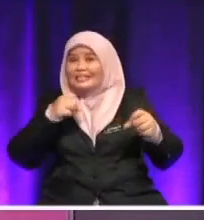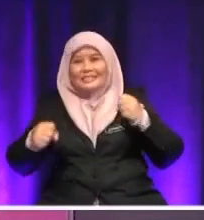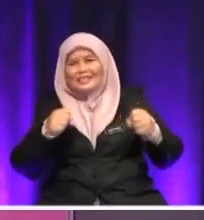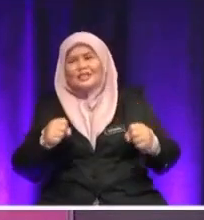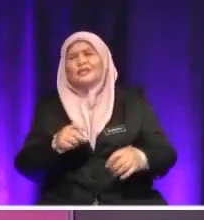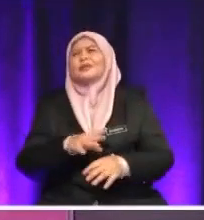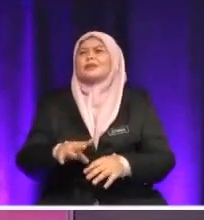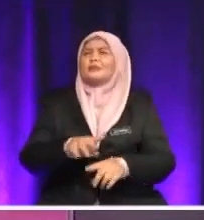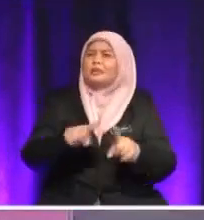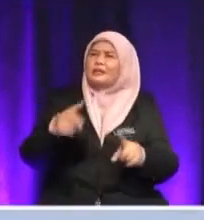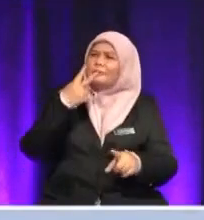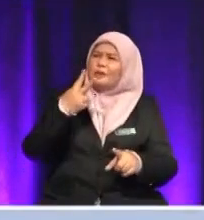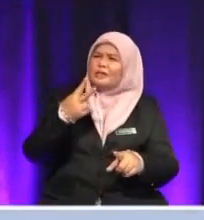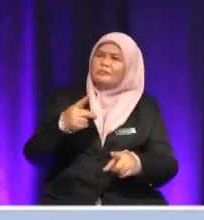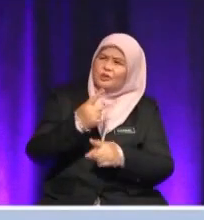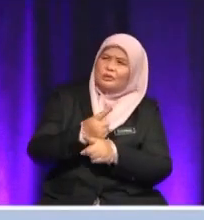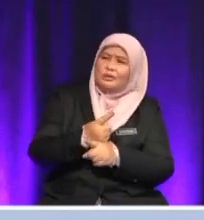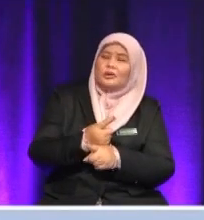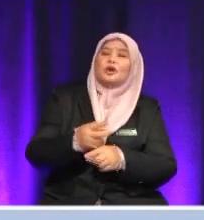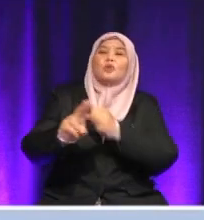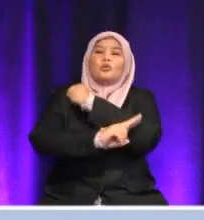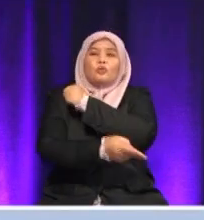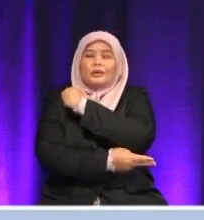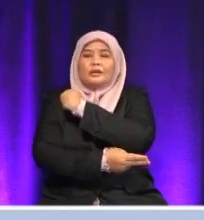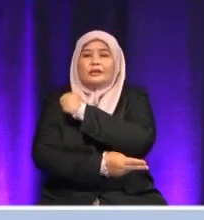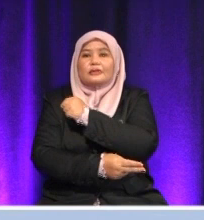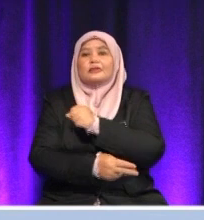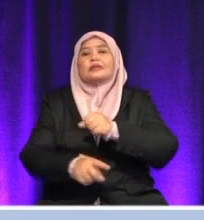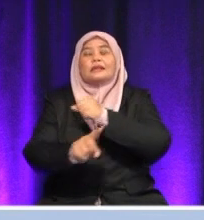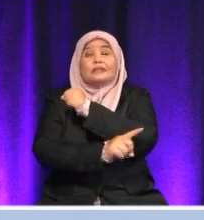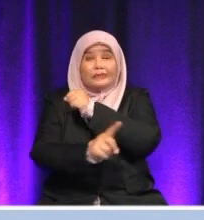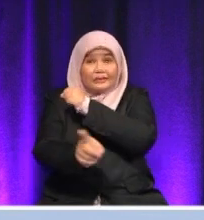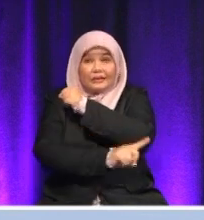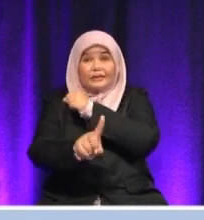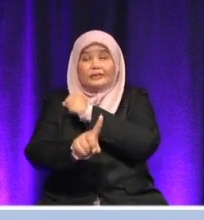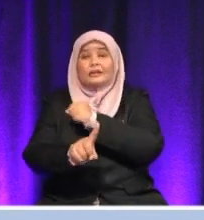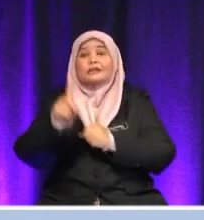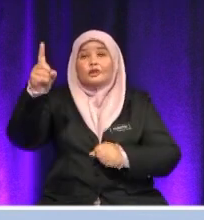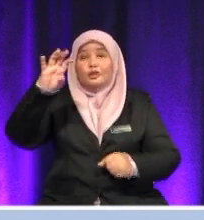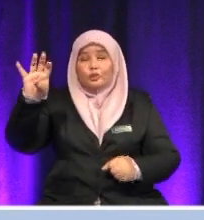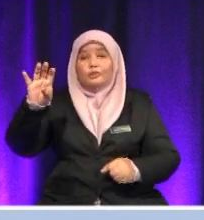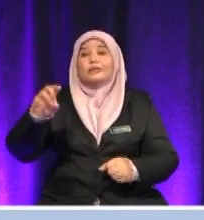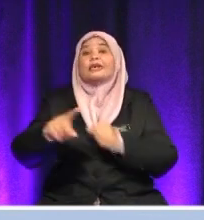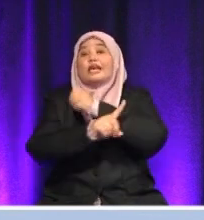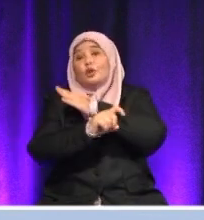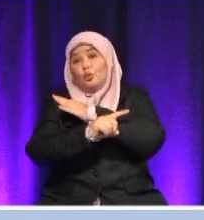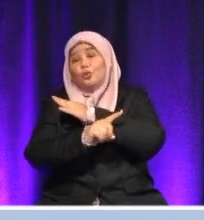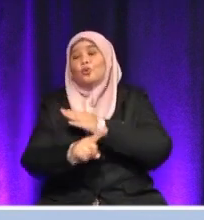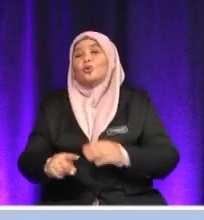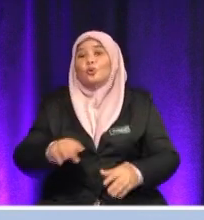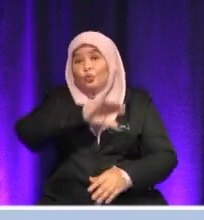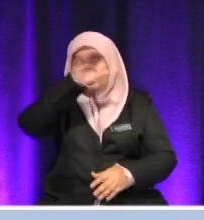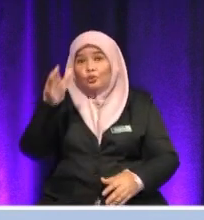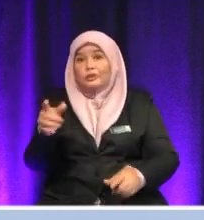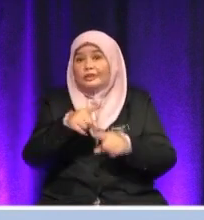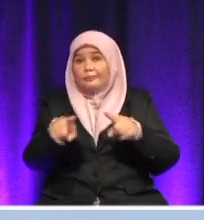tapi seolah-olah sengaja, hukuman dia, kadar dia ialah 100 ekor unta juga, Hakim. Dan tetapi